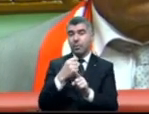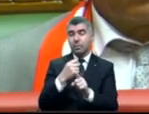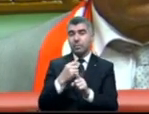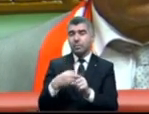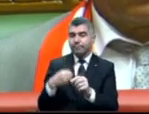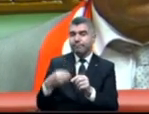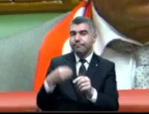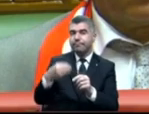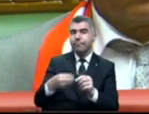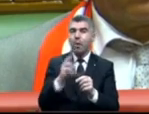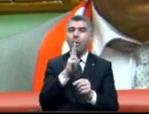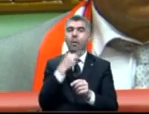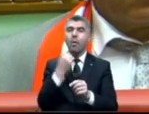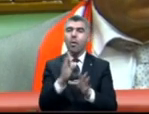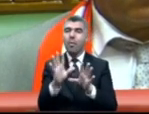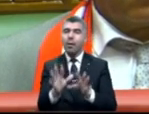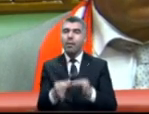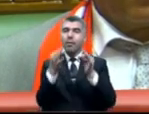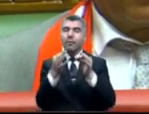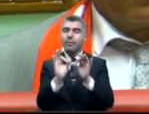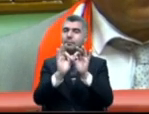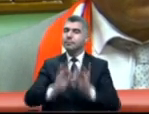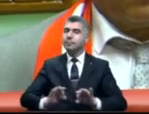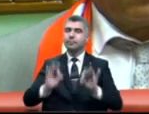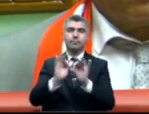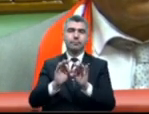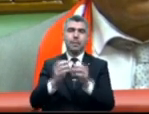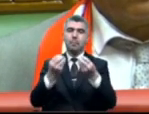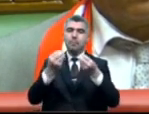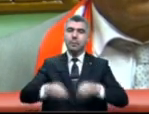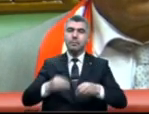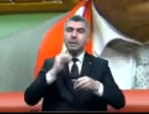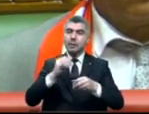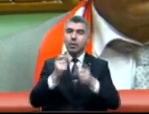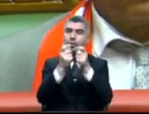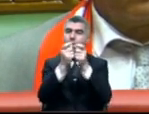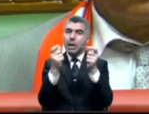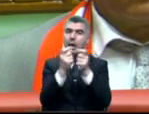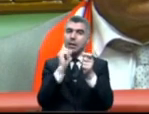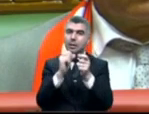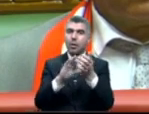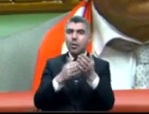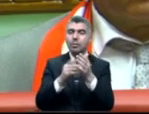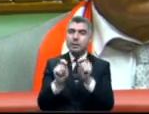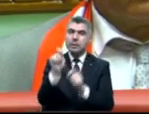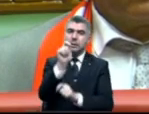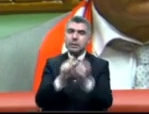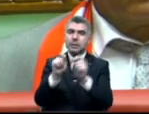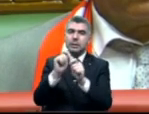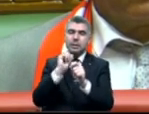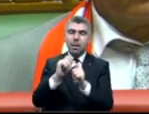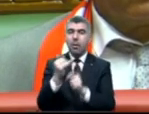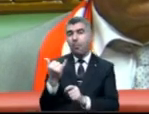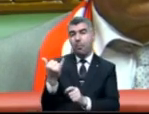تلكؤ الحكومة في إيجاد حل كمين بالخروج بشركة سامير من مخاطر الإفلاس واتخاذ موقف سلبي من مطلب إعادة تشغيل هذه